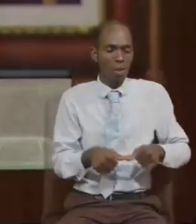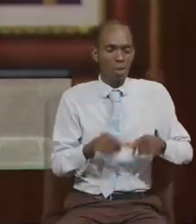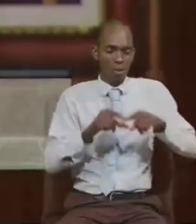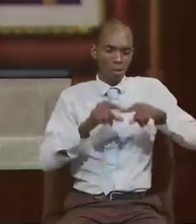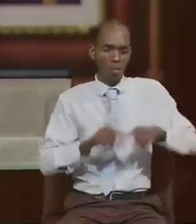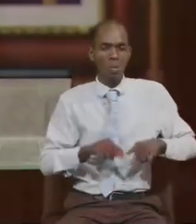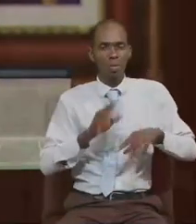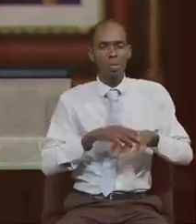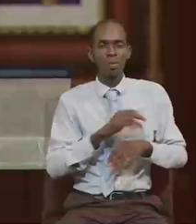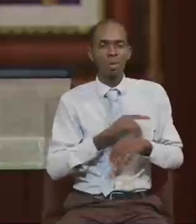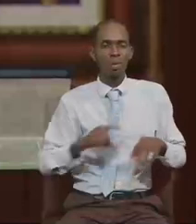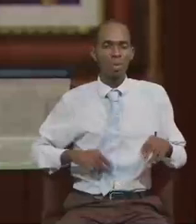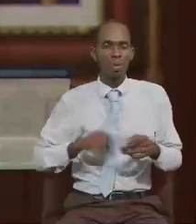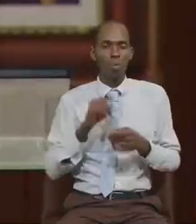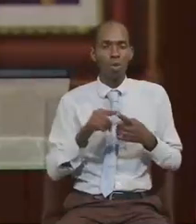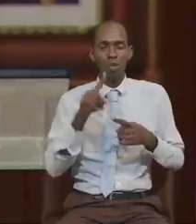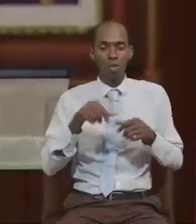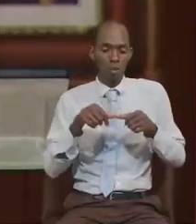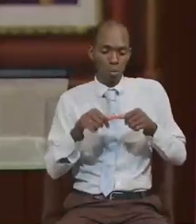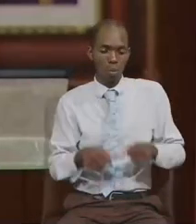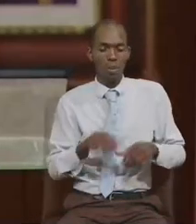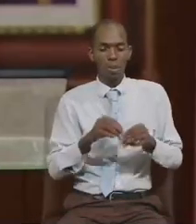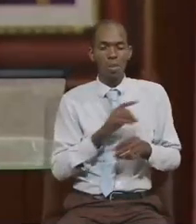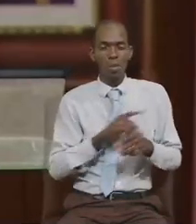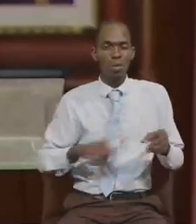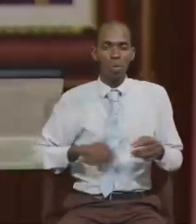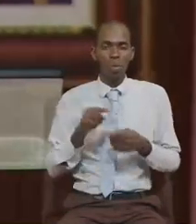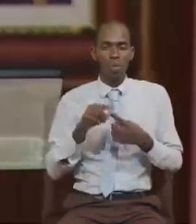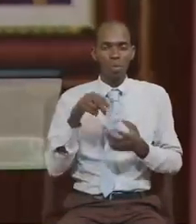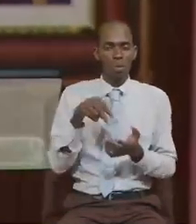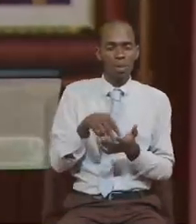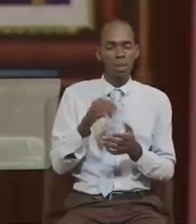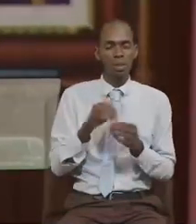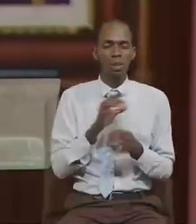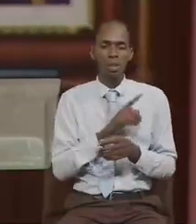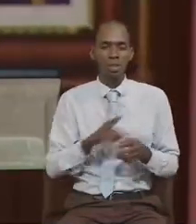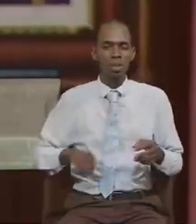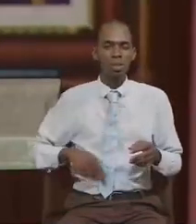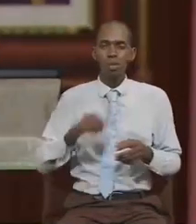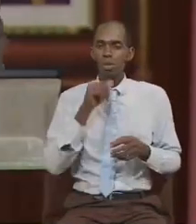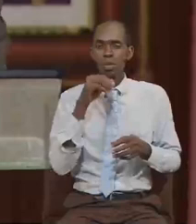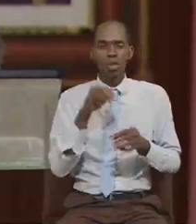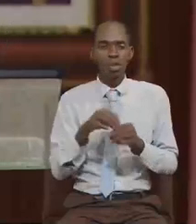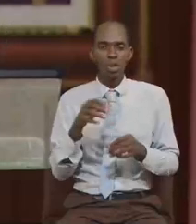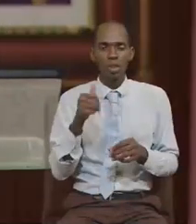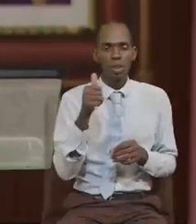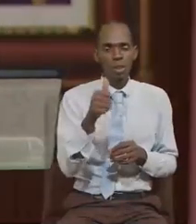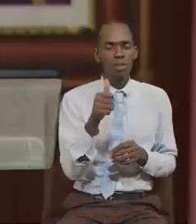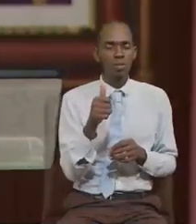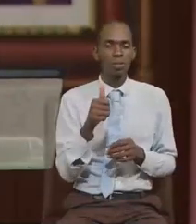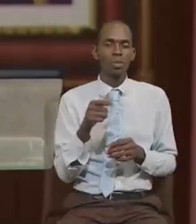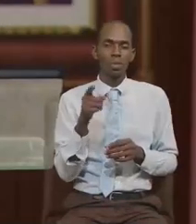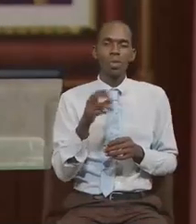tu demeures dans le Seigneur, quand tu tiens fort dans le Seigneur, pas en toi-même, tu es fort.